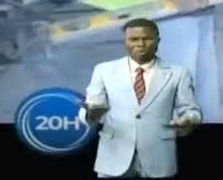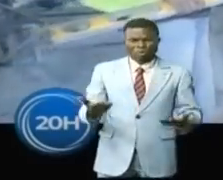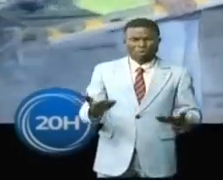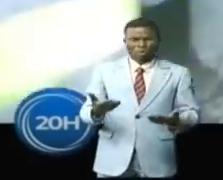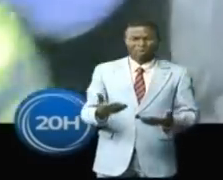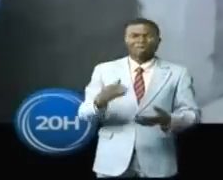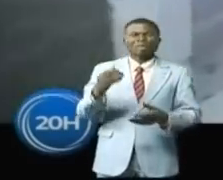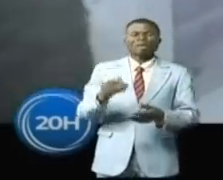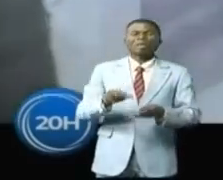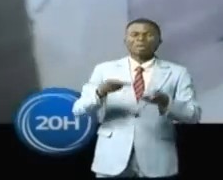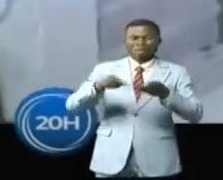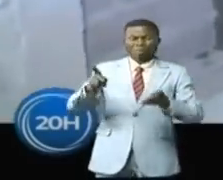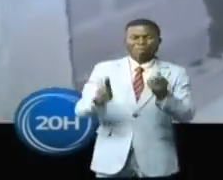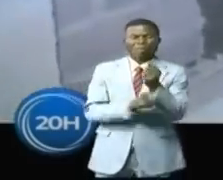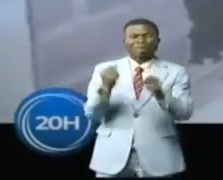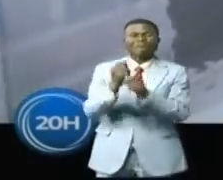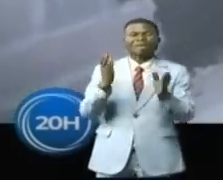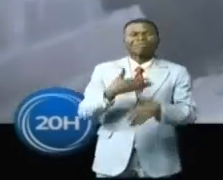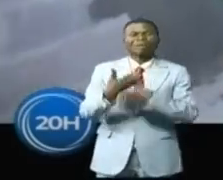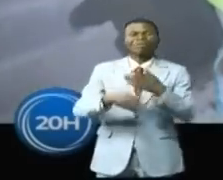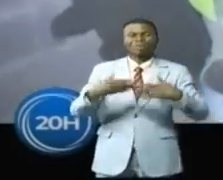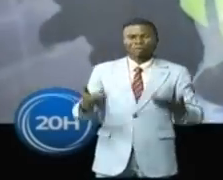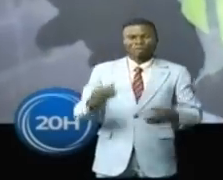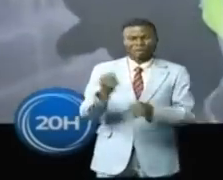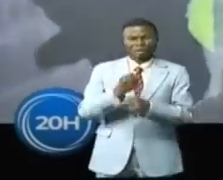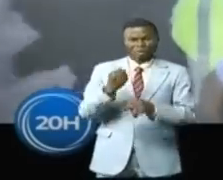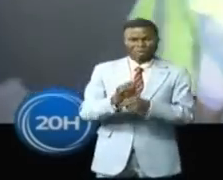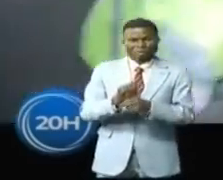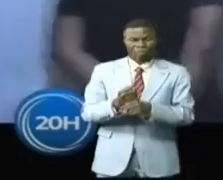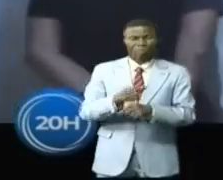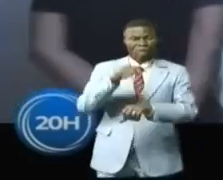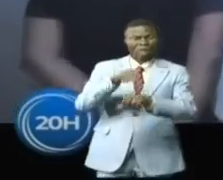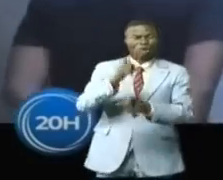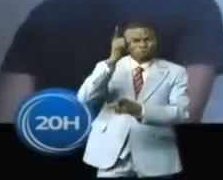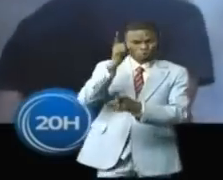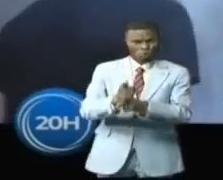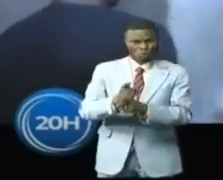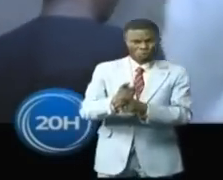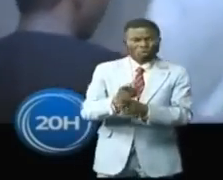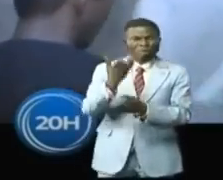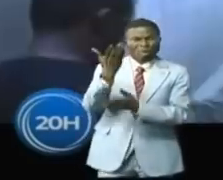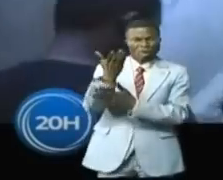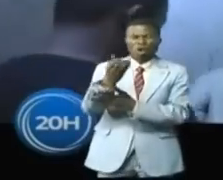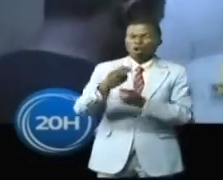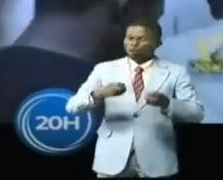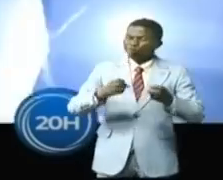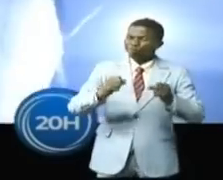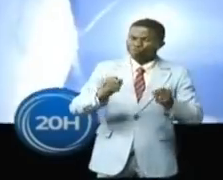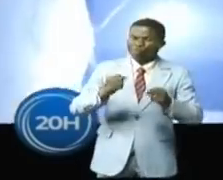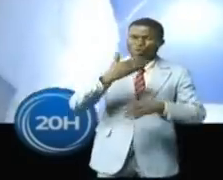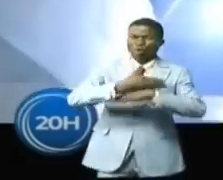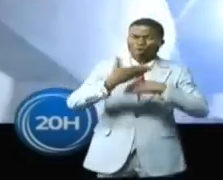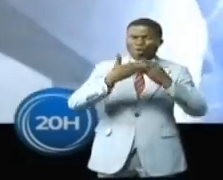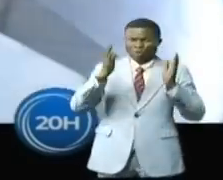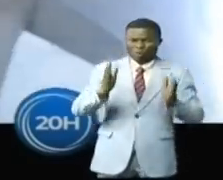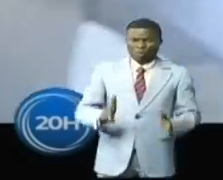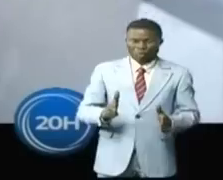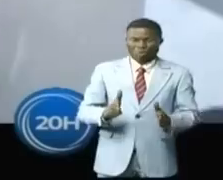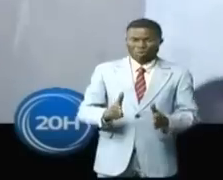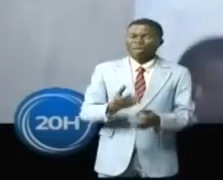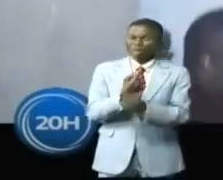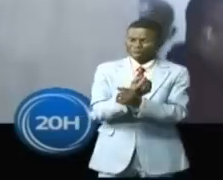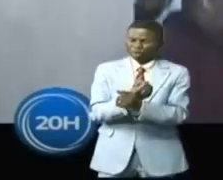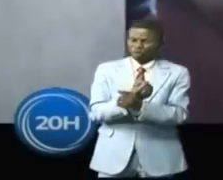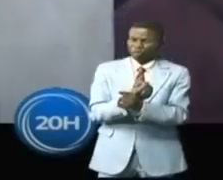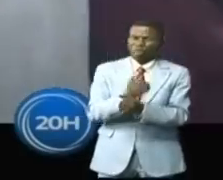des travailleurs sur le terrain. Les travaux doivent s'effectuer dans le délai, un appel insistant aux constructeurs pour que soit concrétisée